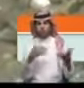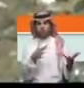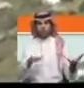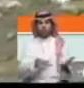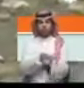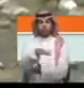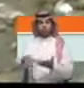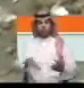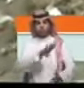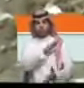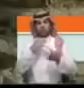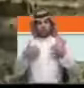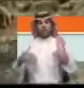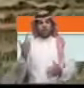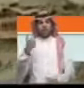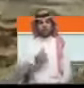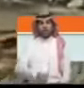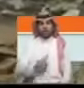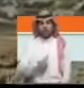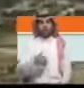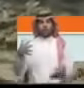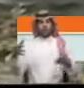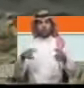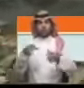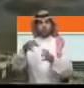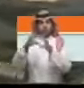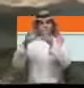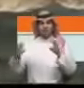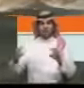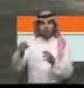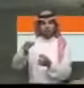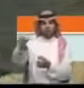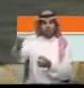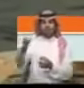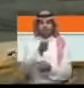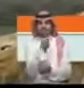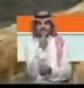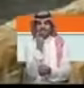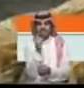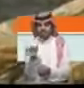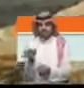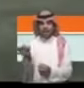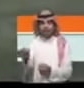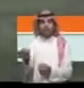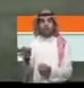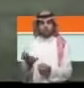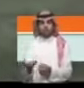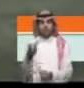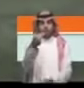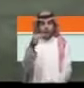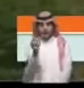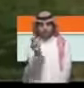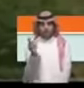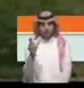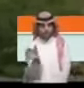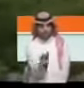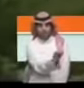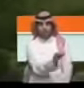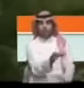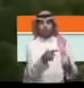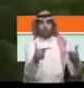قوات الجيش اليمني في جبهة الصلو وضمن تخدير جنوب شرق محافظة تعز. أما في عدن فقد تمكنت